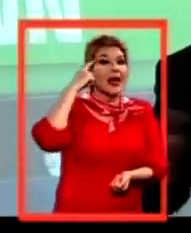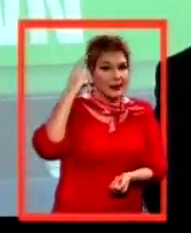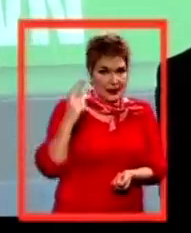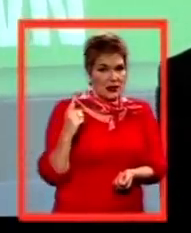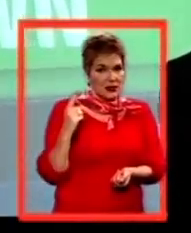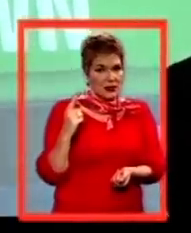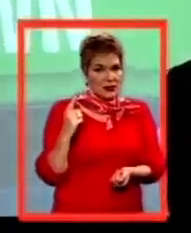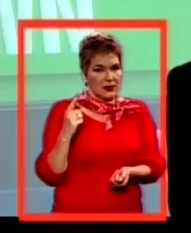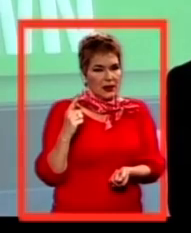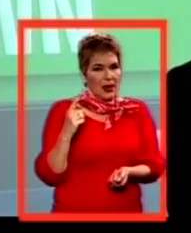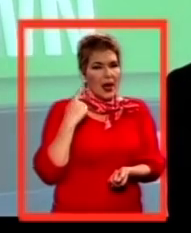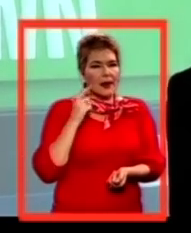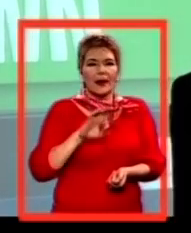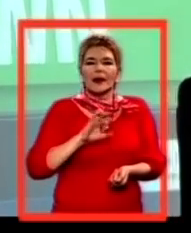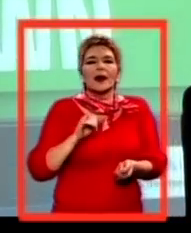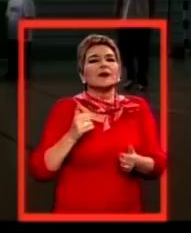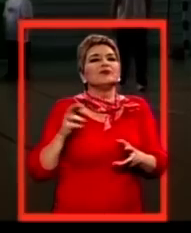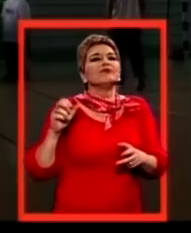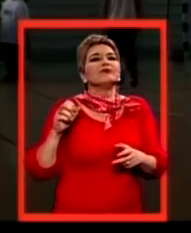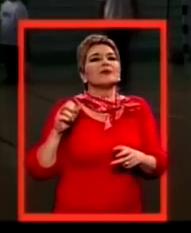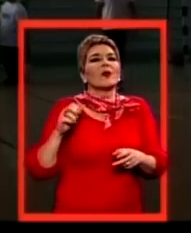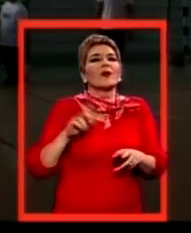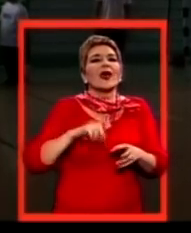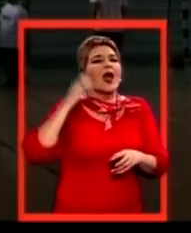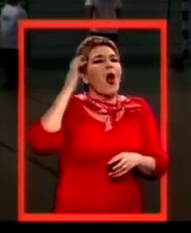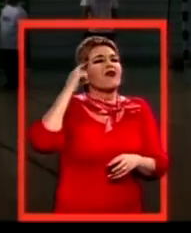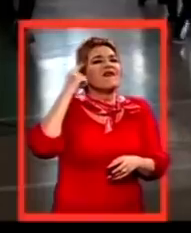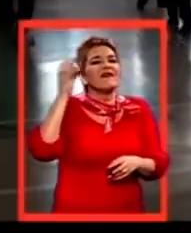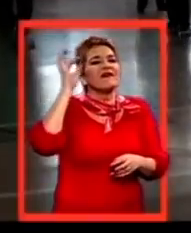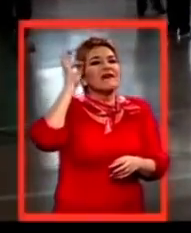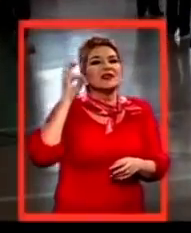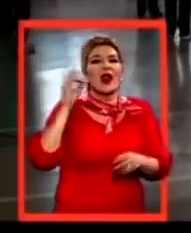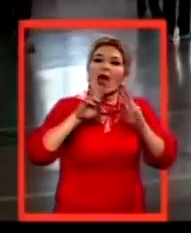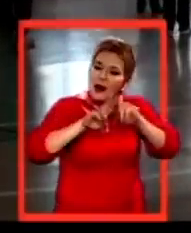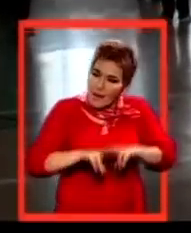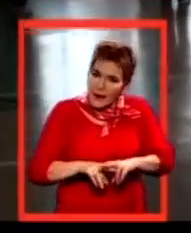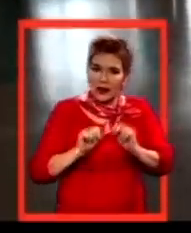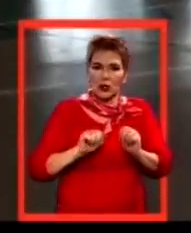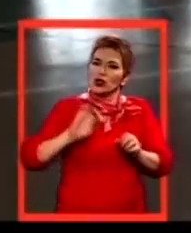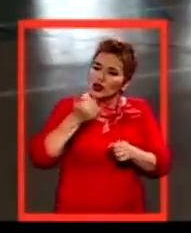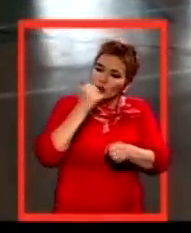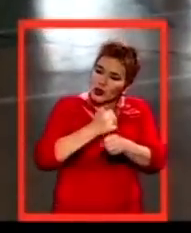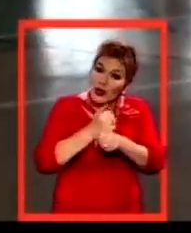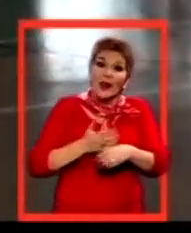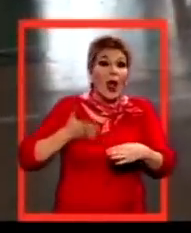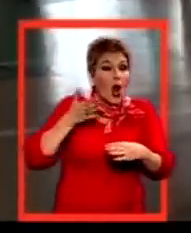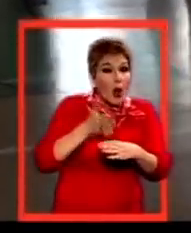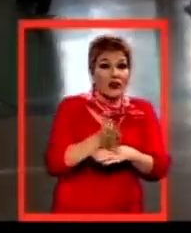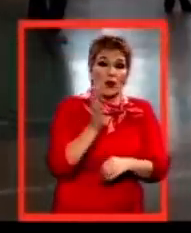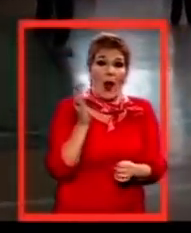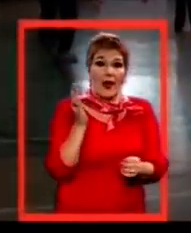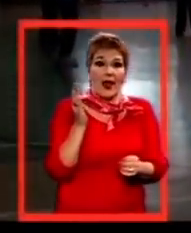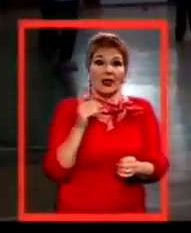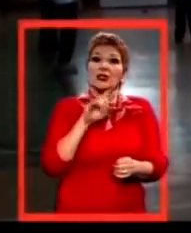n-am plecat de la acest ideal și scop al muncii noastre